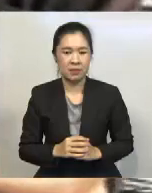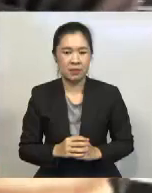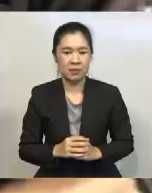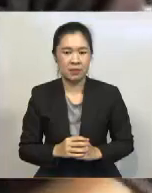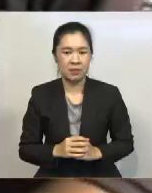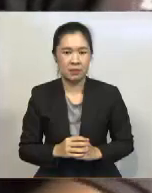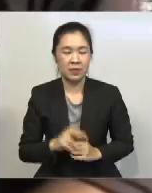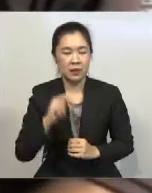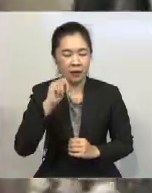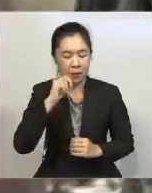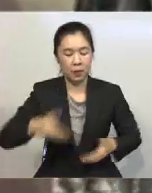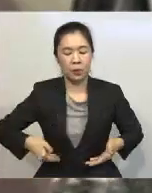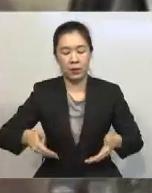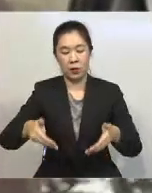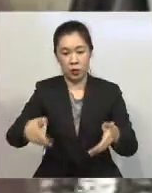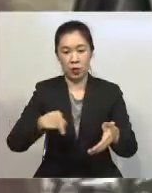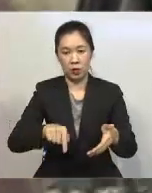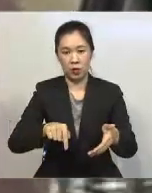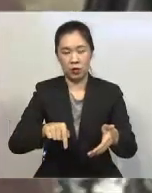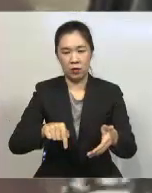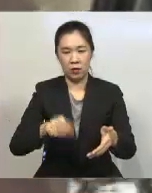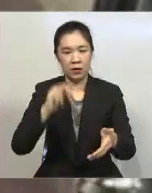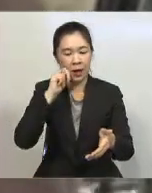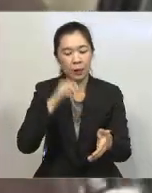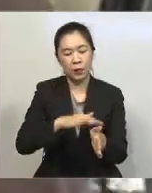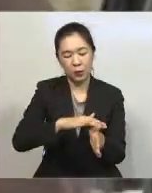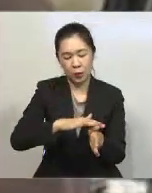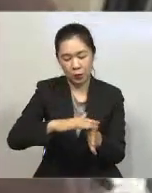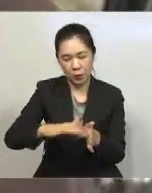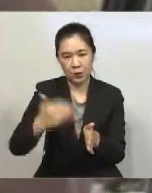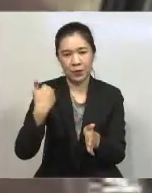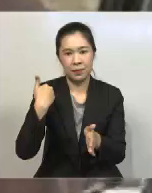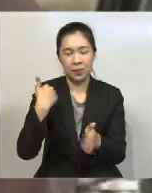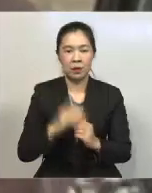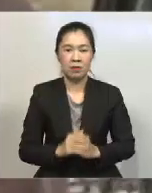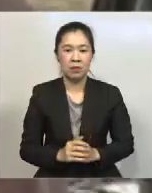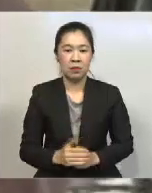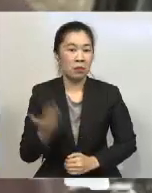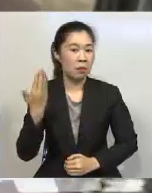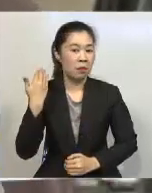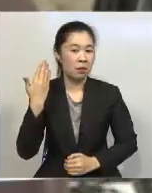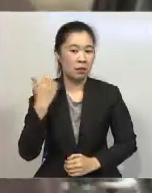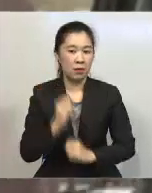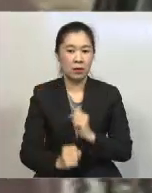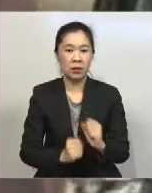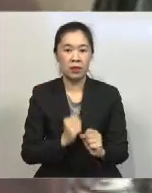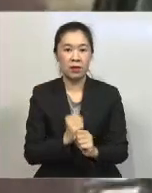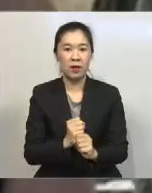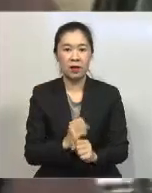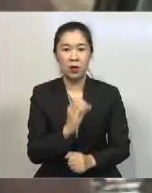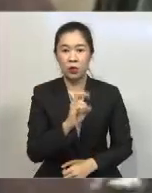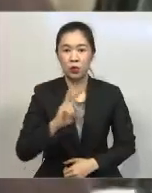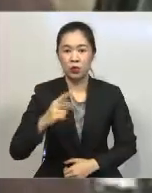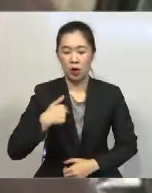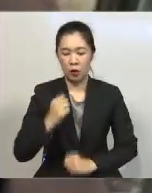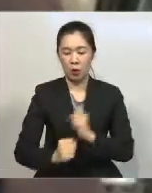ตรงคอขวด เคยเจอเหตุการณ์แบบนี้ไหมครับในชีว ิตไม่ครับผมเกิดมาตั้งแต่ปี02 60